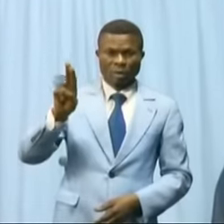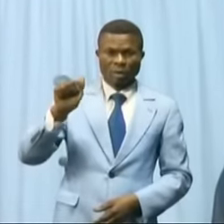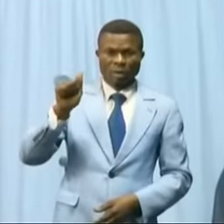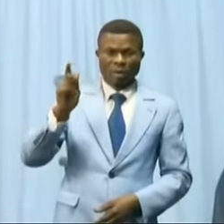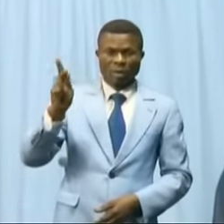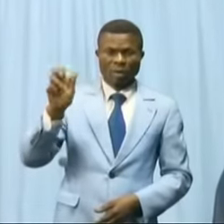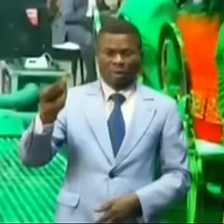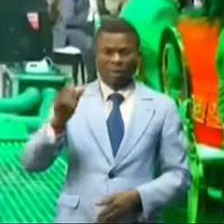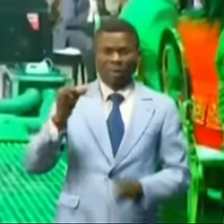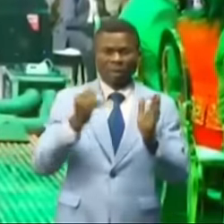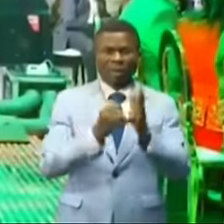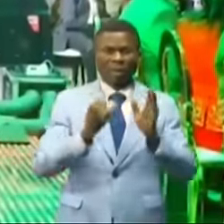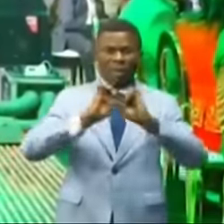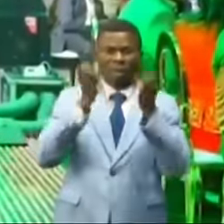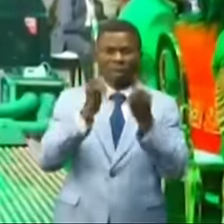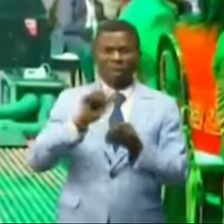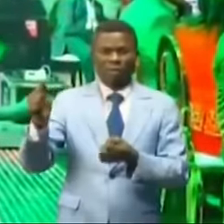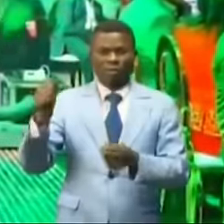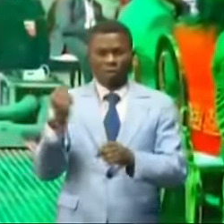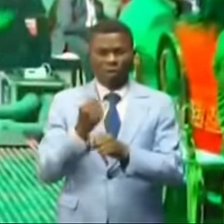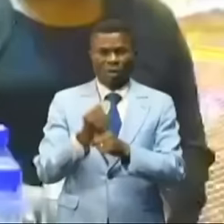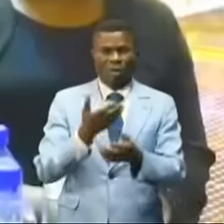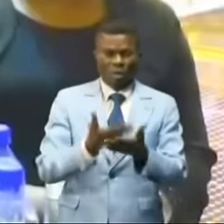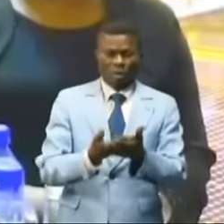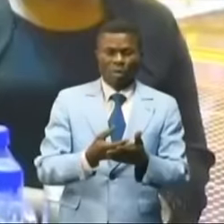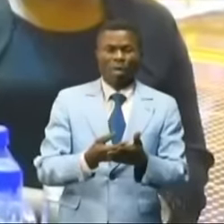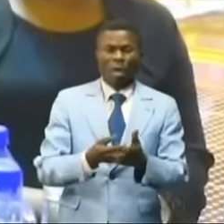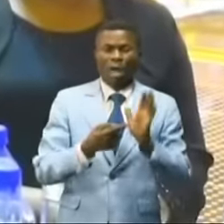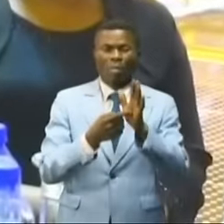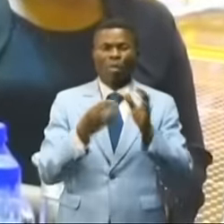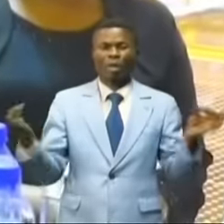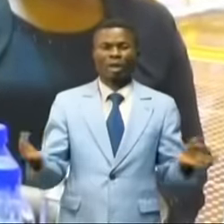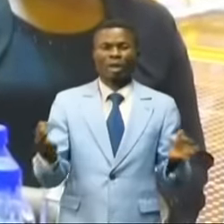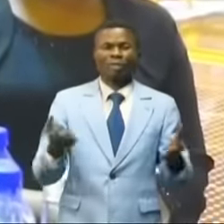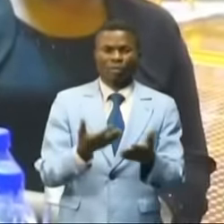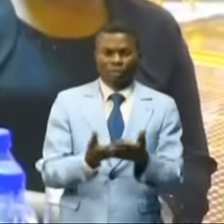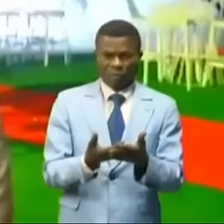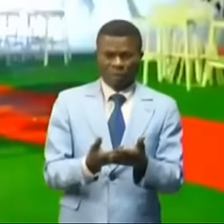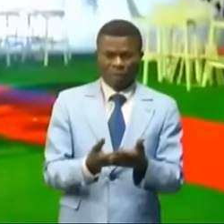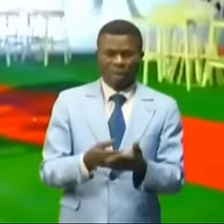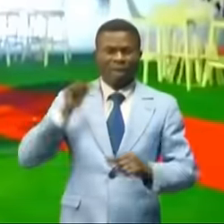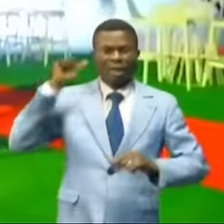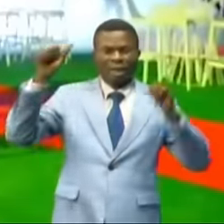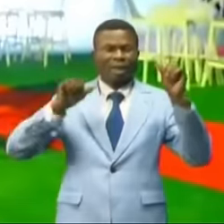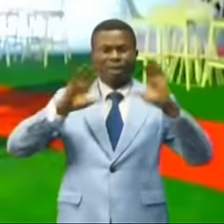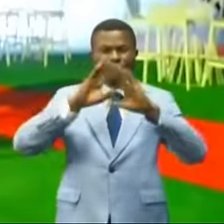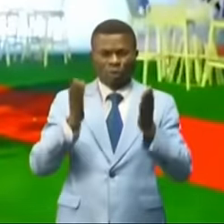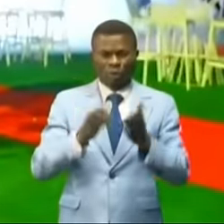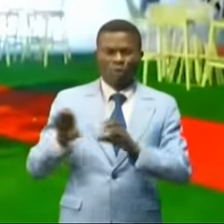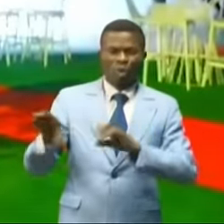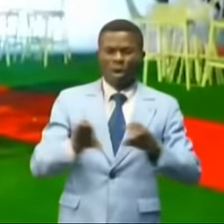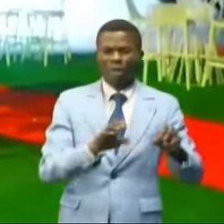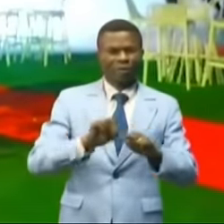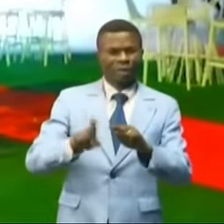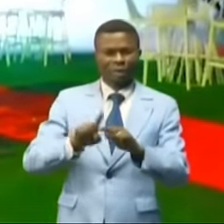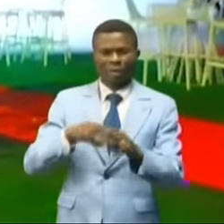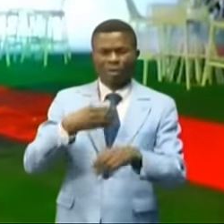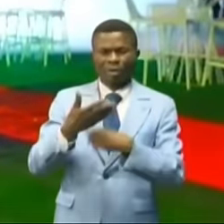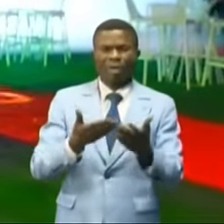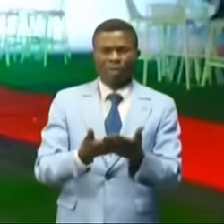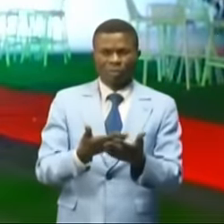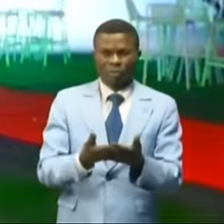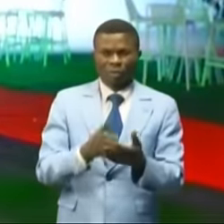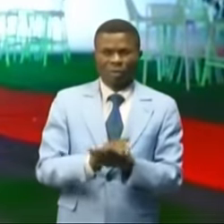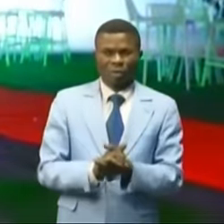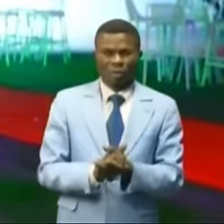autres entreprises que le chief executive officer, l'honorable Baudrine Dongala Kitoko, décrit en quelques lignes. La cérémonie de ce soir